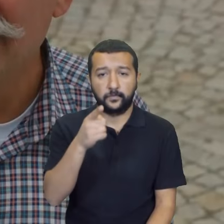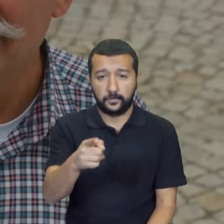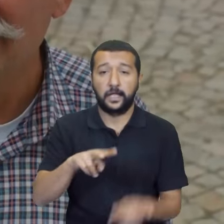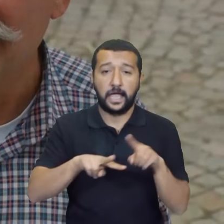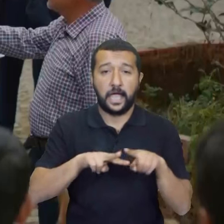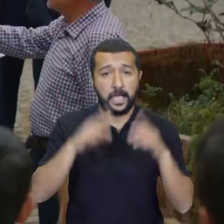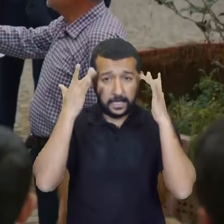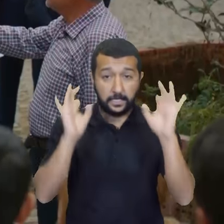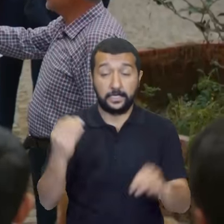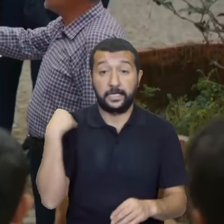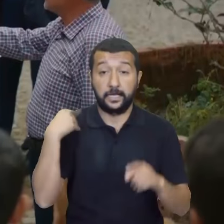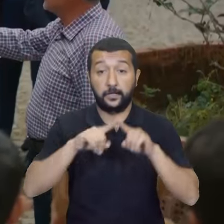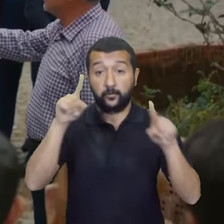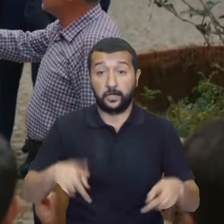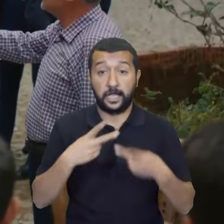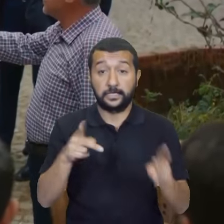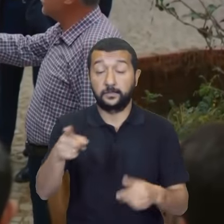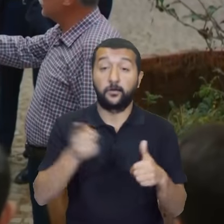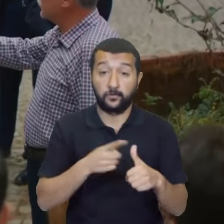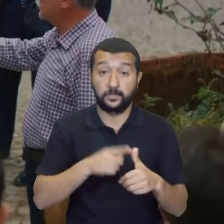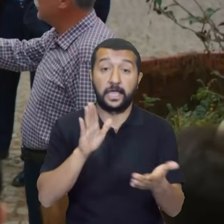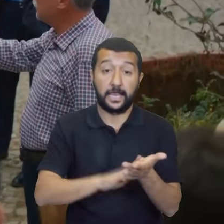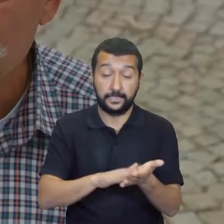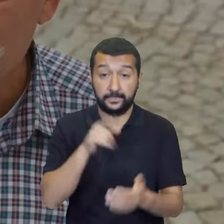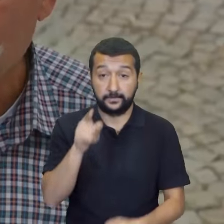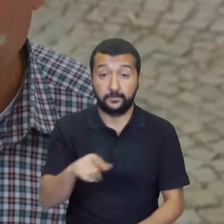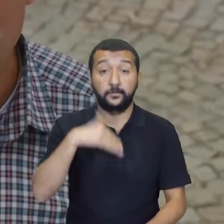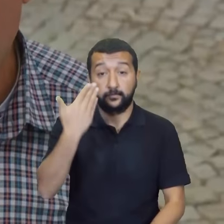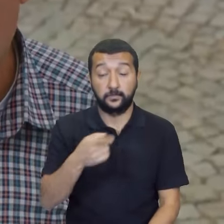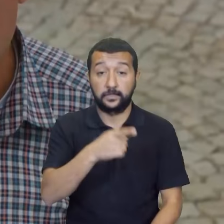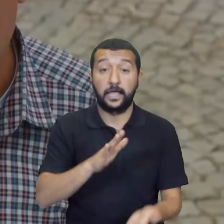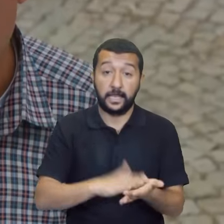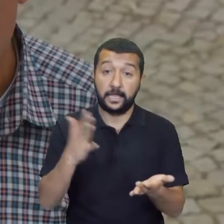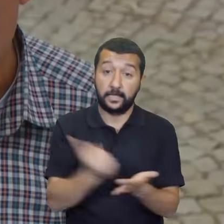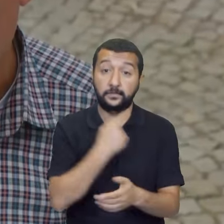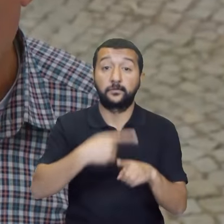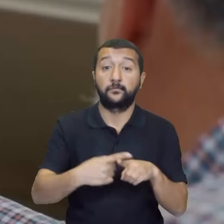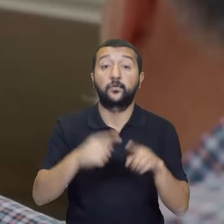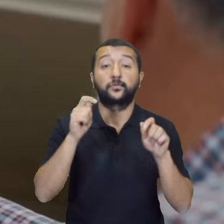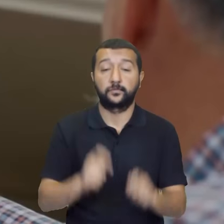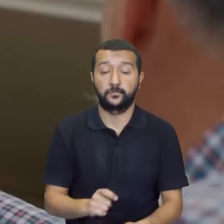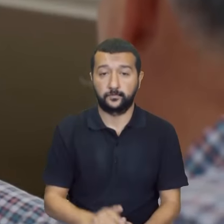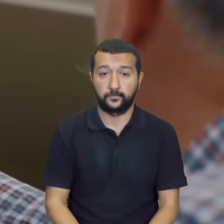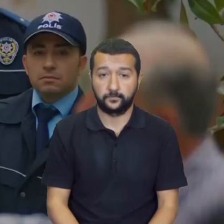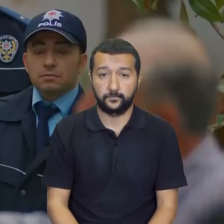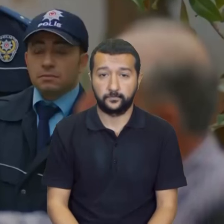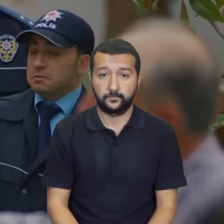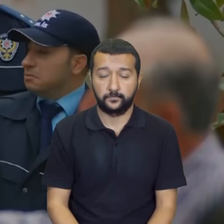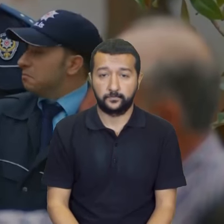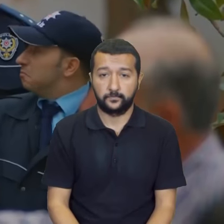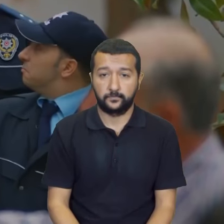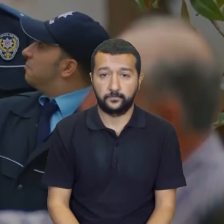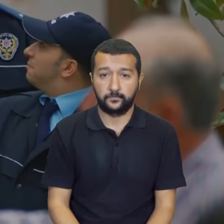Ahi geleneğidir. Yeni dükkan açanla önce elindekini, sonra elde edeceğini bölüşürsün.